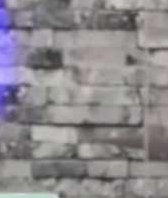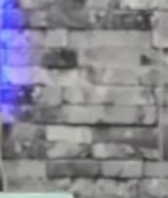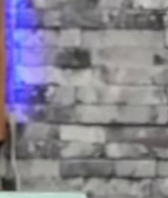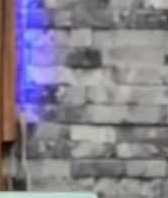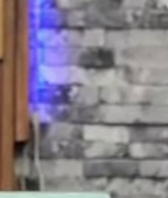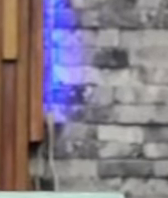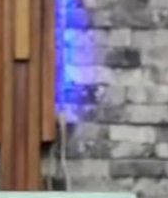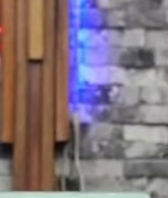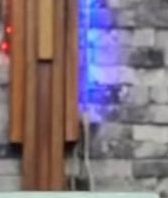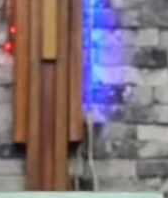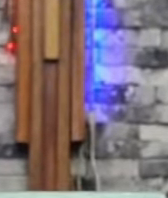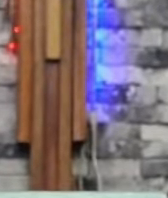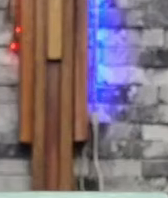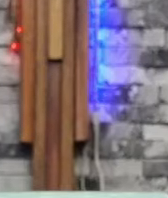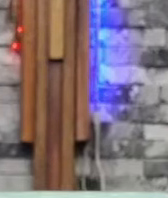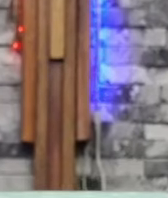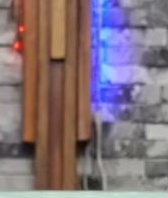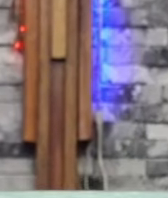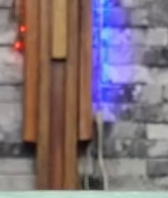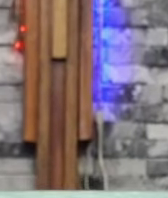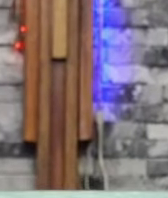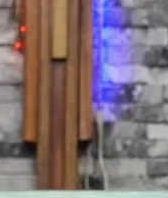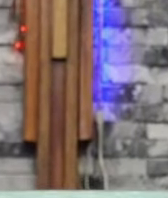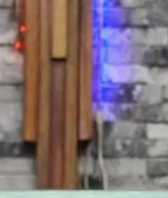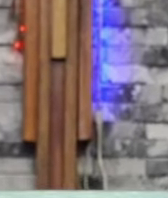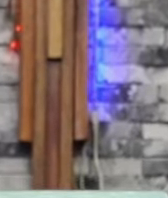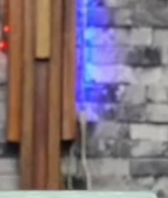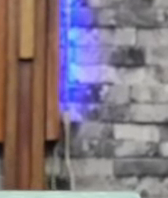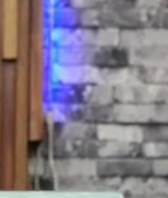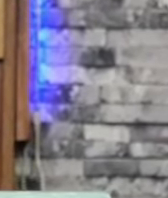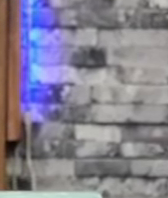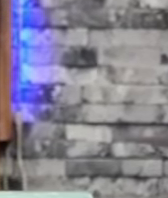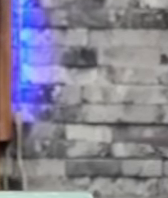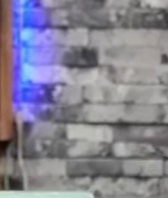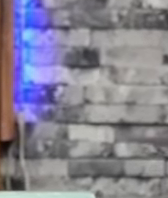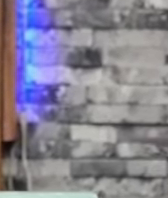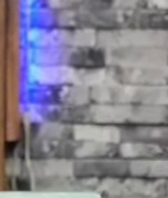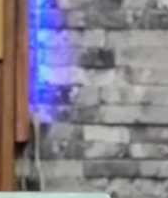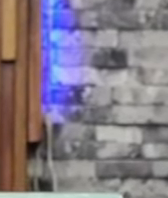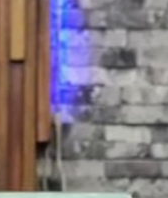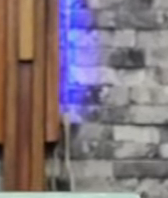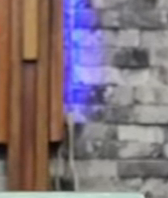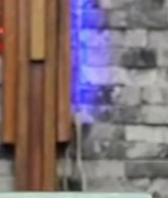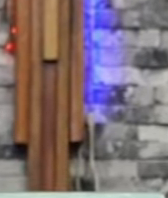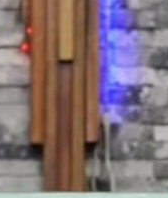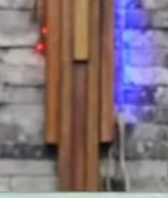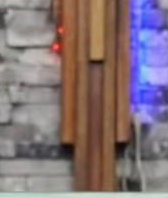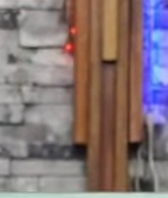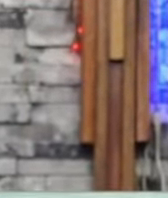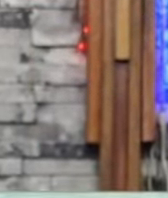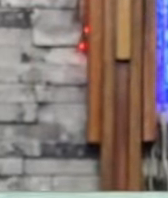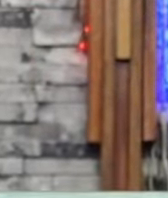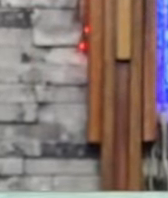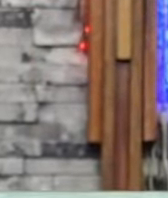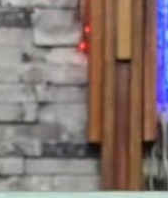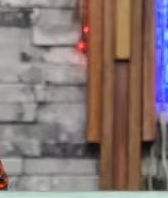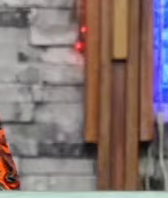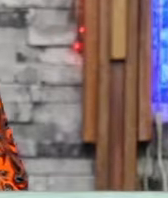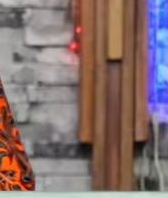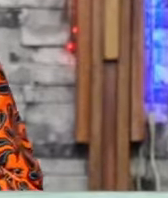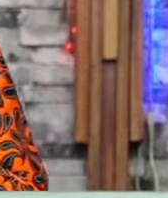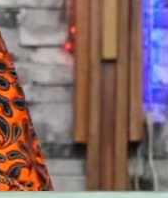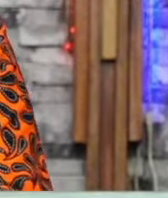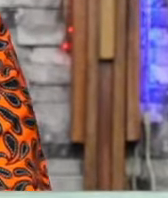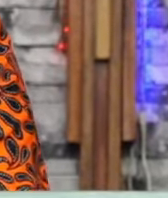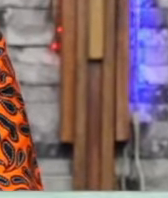alikuwa anajulikana mwanabiashara ambaye anafahamika sana. But one morning, na siku moja asubuhi moja, he woke up and his entire business empire